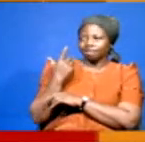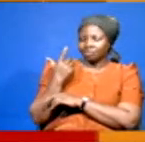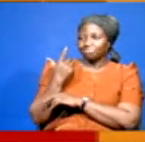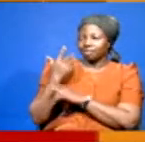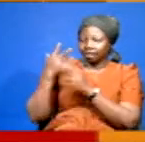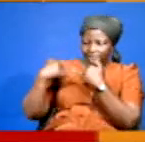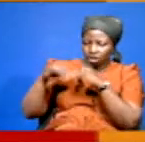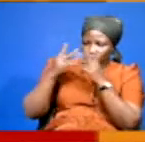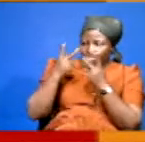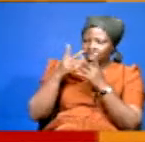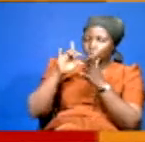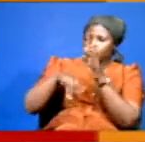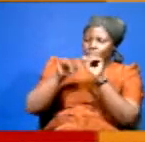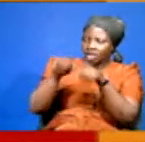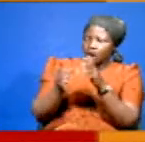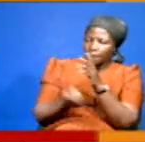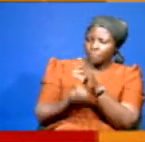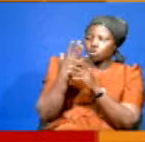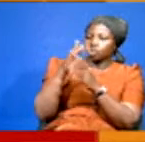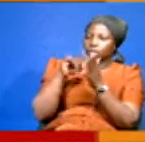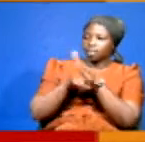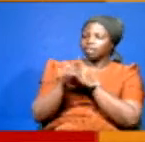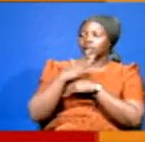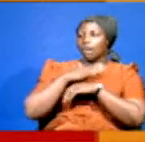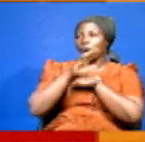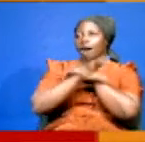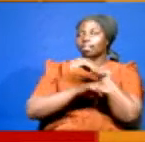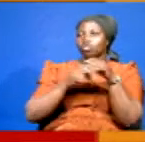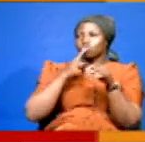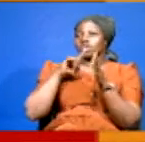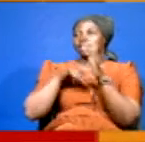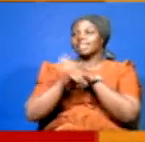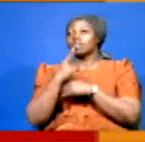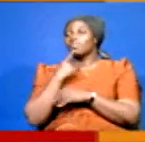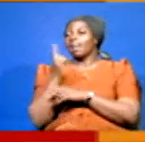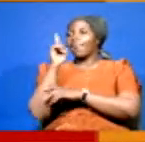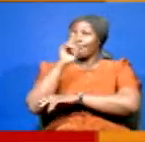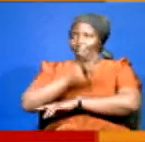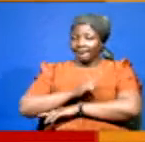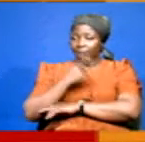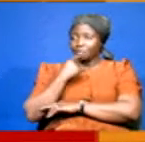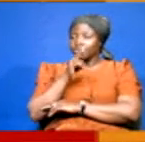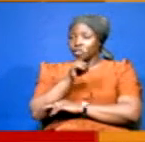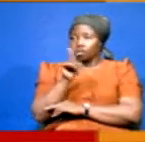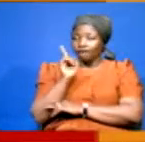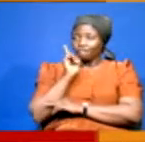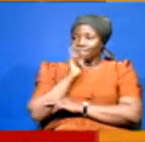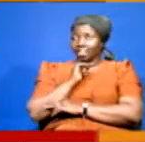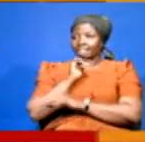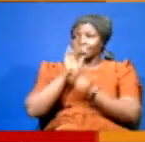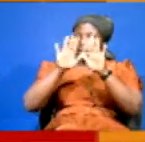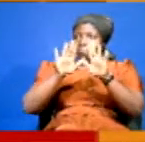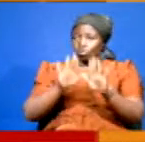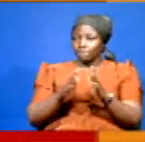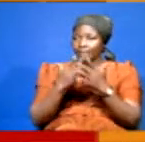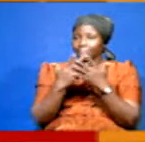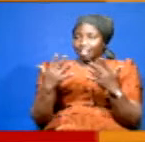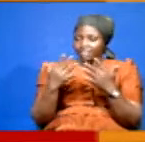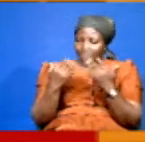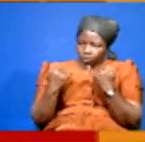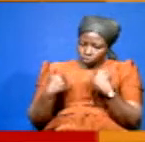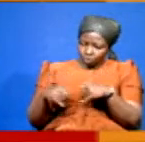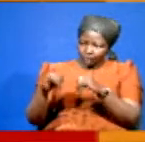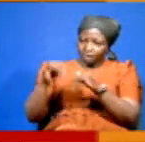Kwa hivyo hizo 100 days sisi nimekuambia kwamba cha muhimu ya kwamba ilikuwa ni kutekeleza hustler fund.